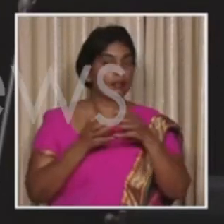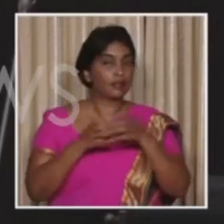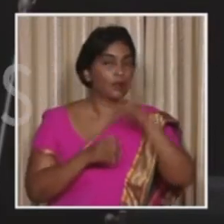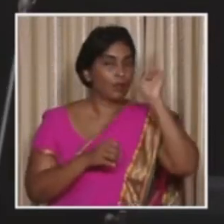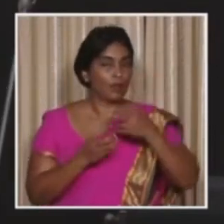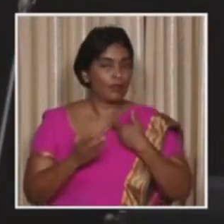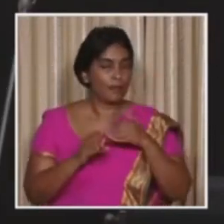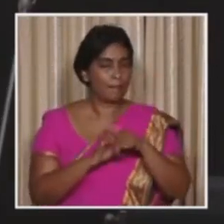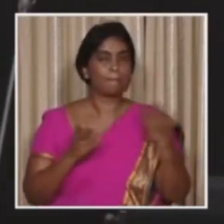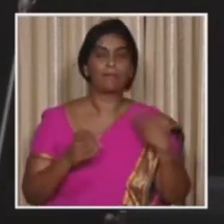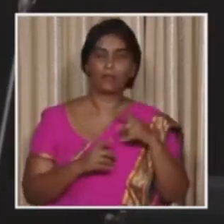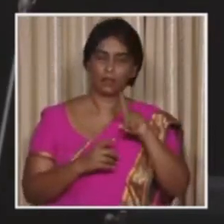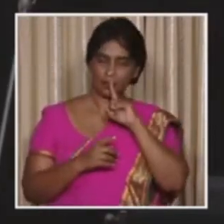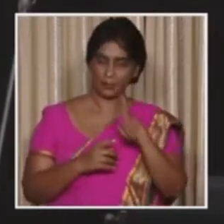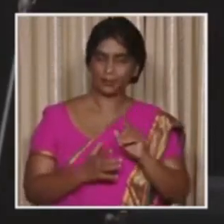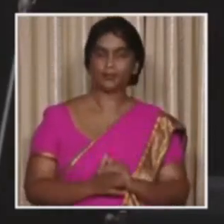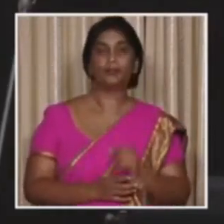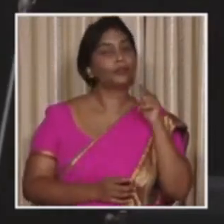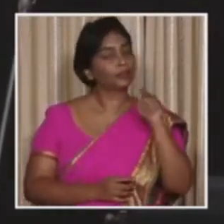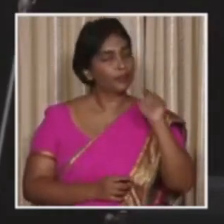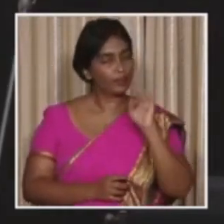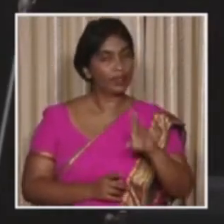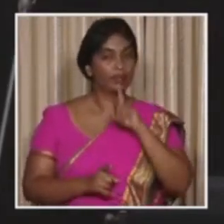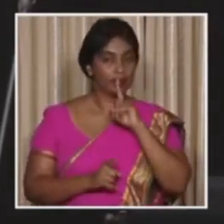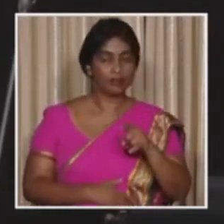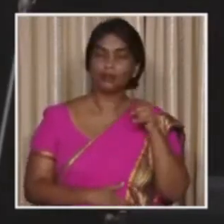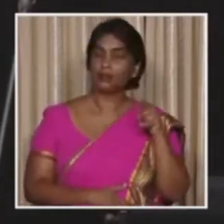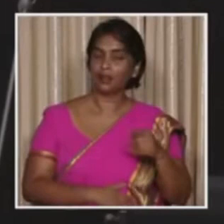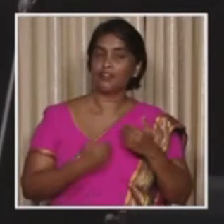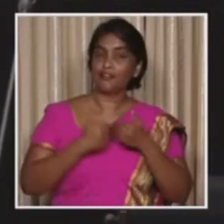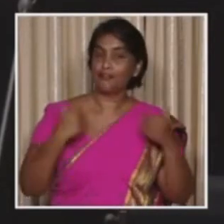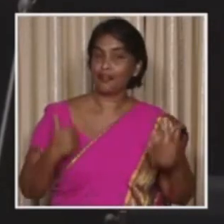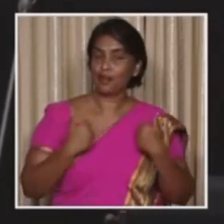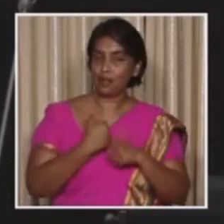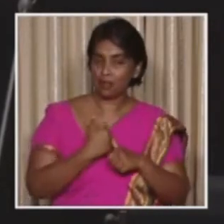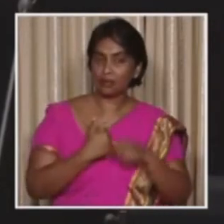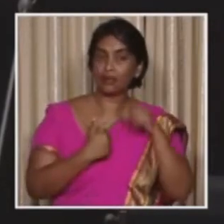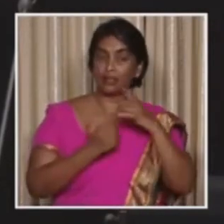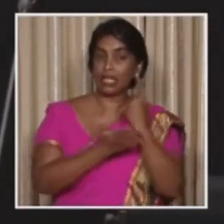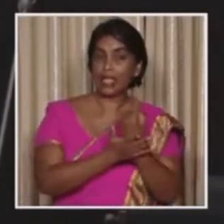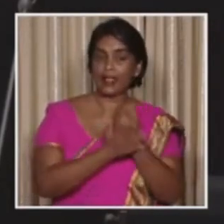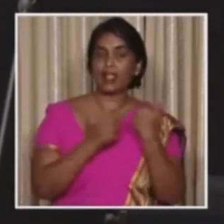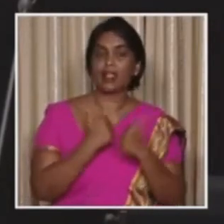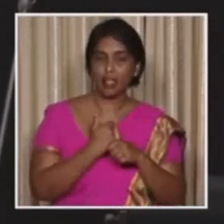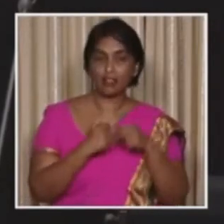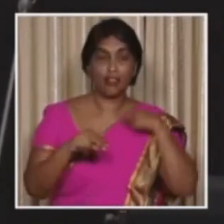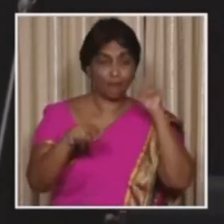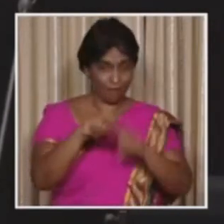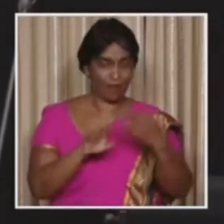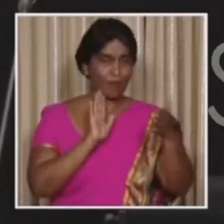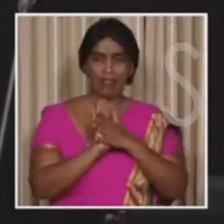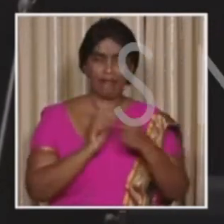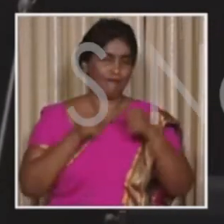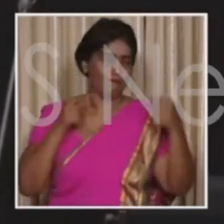බැරුව අපි ඔබතුමාලට කියන්නේ ඔබතුමාලා ඔය කියන ඔබතුමාලා වෙනම හදලා ඔබතුමාලා හෙලිකොප්ටරයක් හැදුවා. අපේ මිත්‍රයෝ අපේ විරුද්ධ